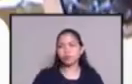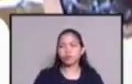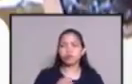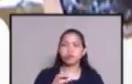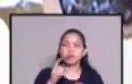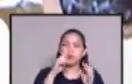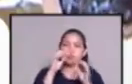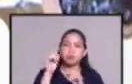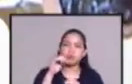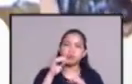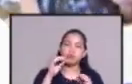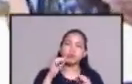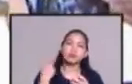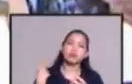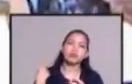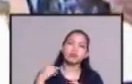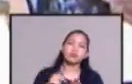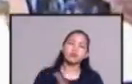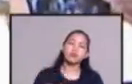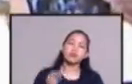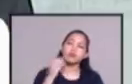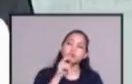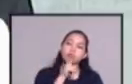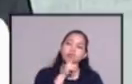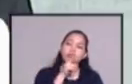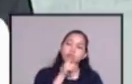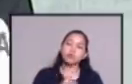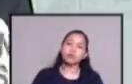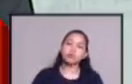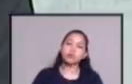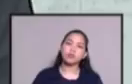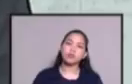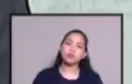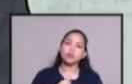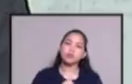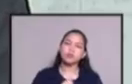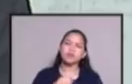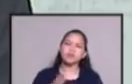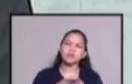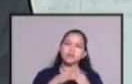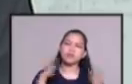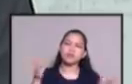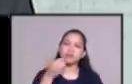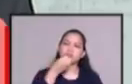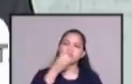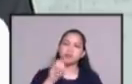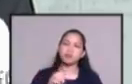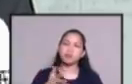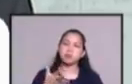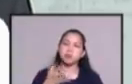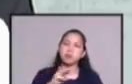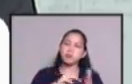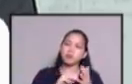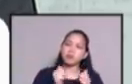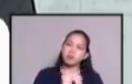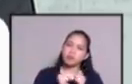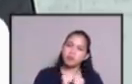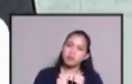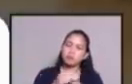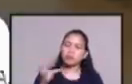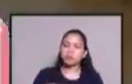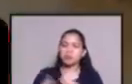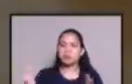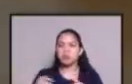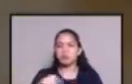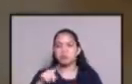ng ecstasy sa napatay na suspect. Self-consumption, pero malakihan kasi yung order, so meaning to say, binibigay nila siguro sa